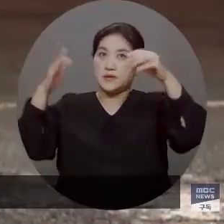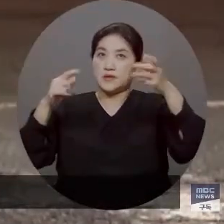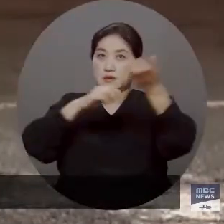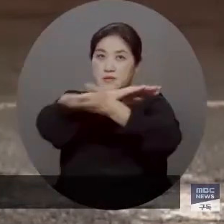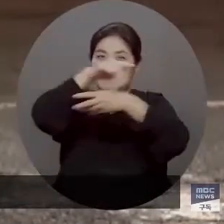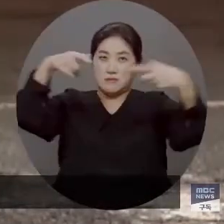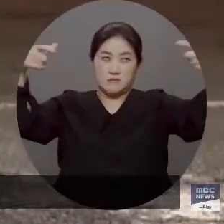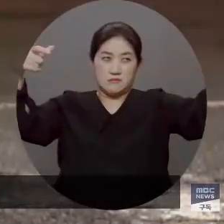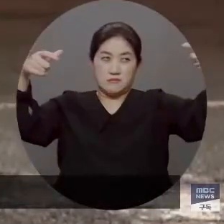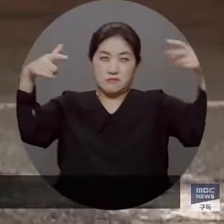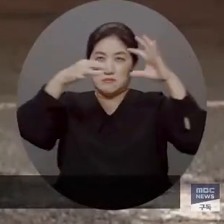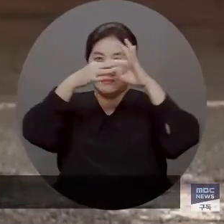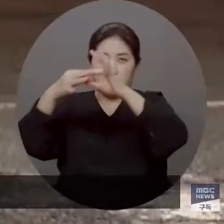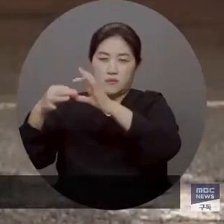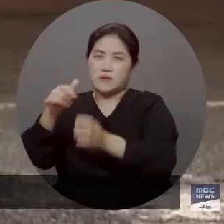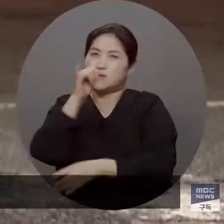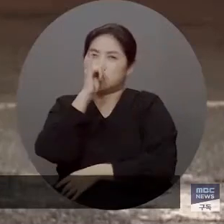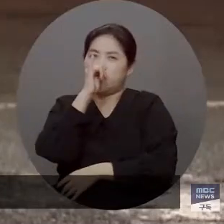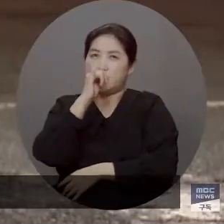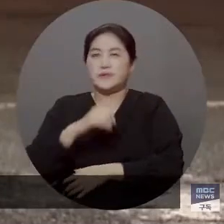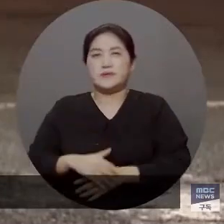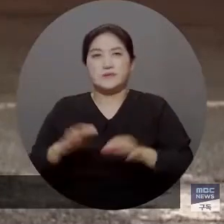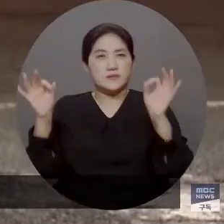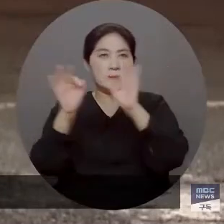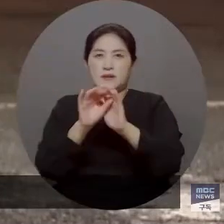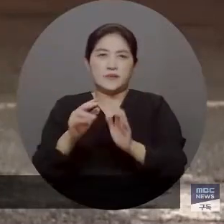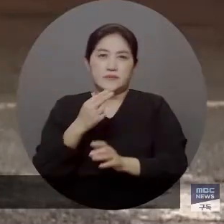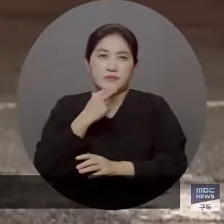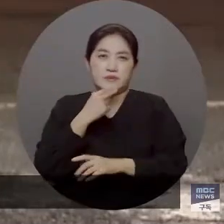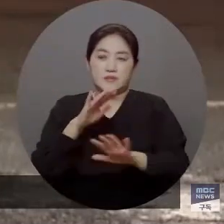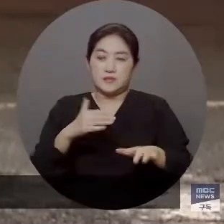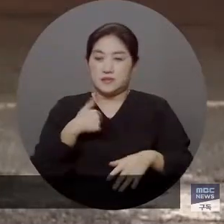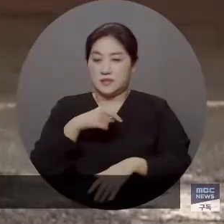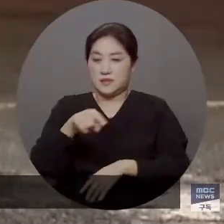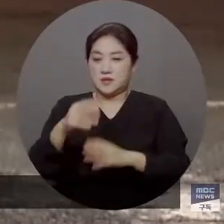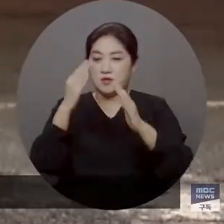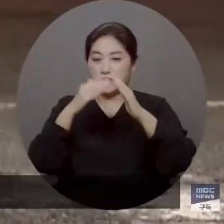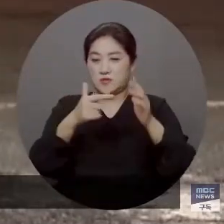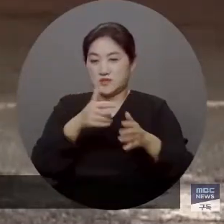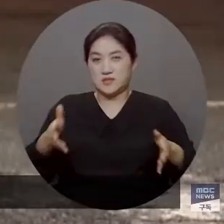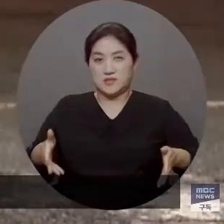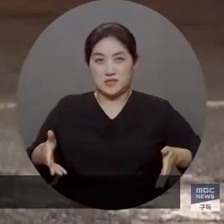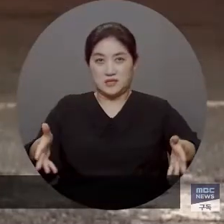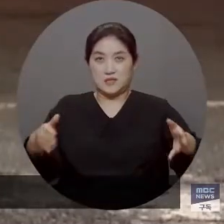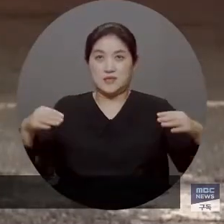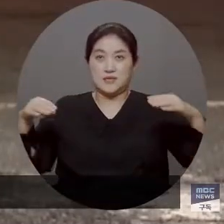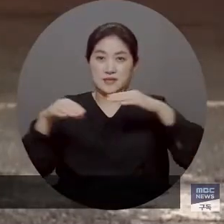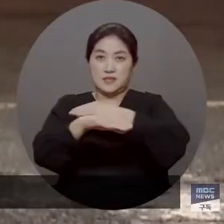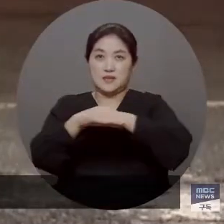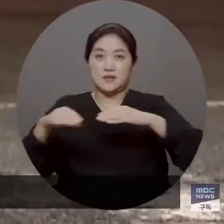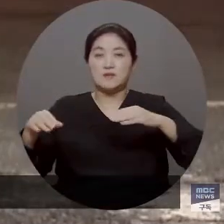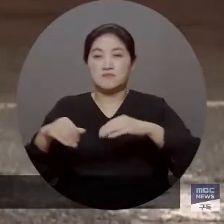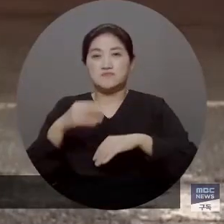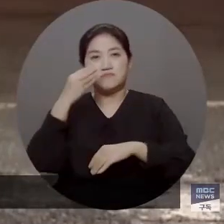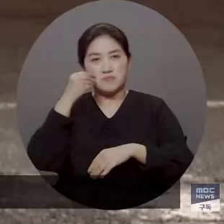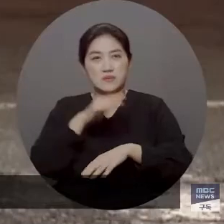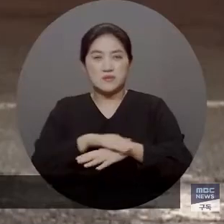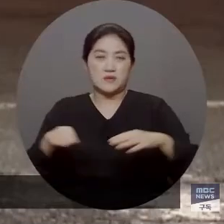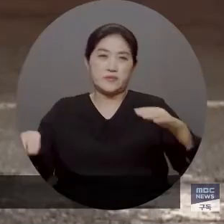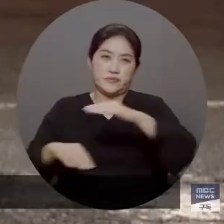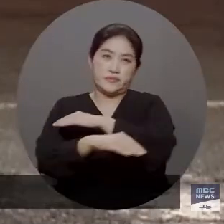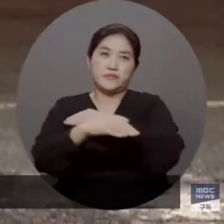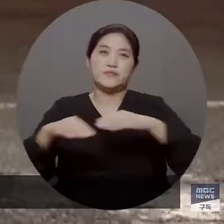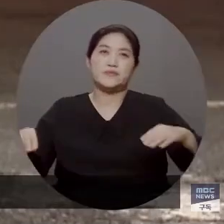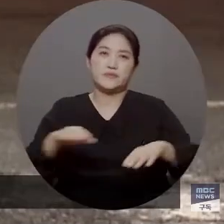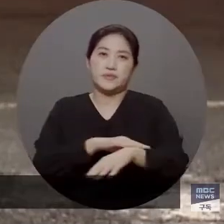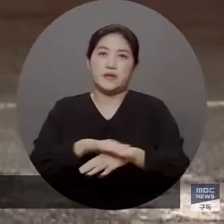먹구름은 잔뜩 끼어 있는 모습을 볼 수 있습니다. 현재 제가 나와 있는 전주 대로변에는 차량들이 큰 지장 없이 원활하게 오가는